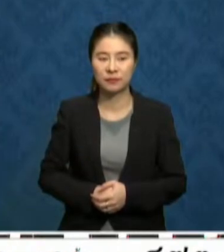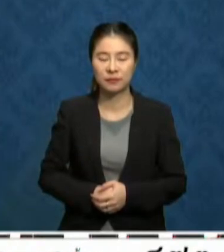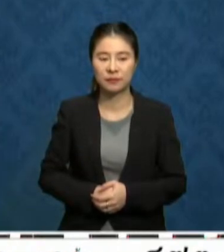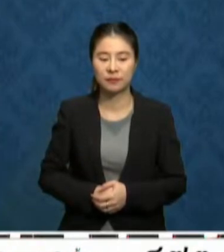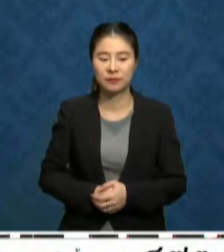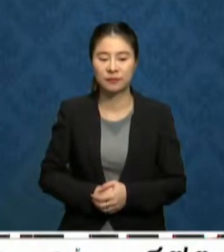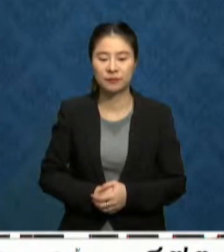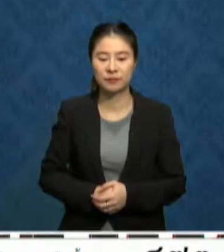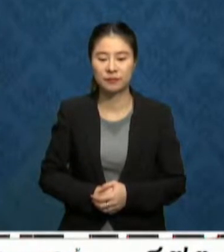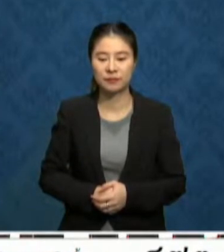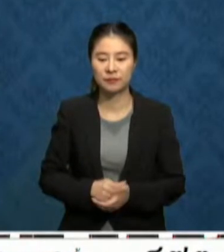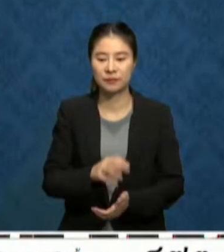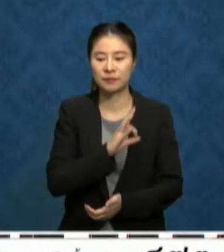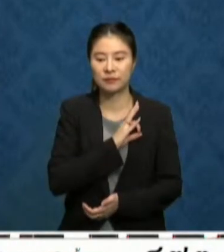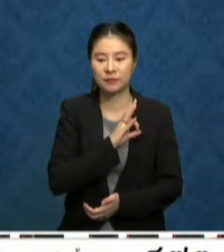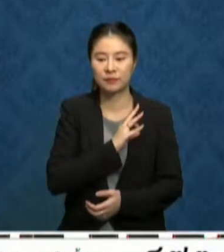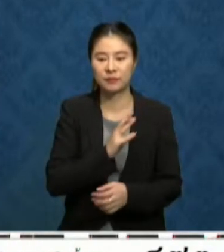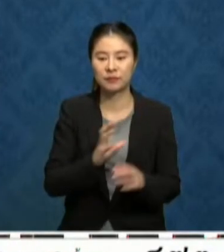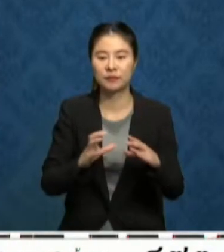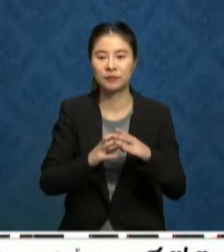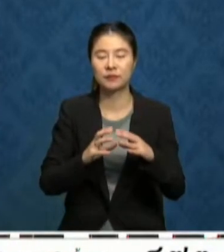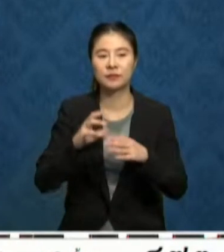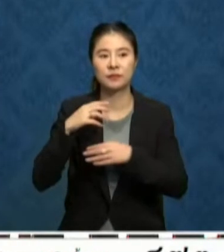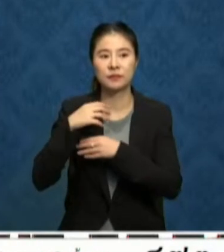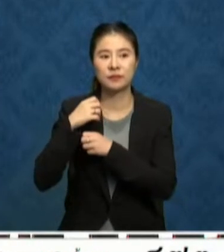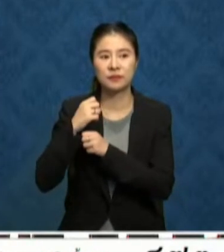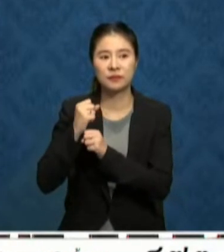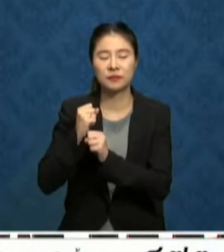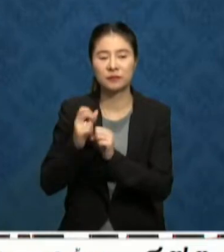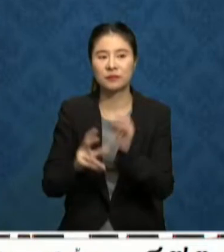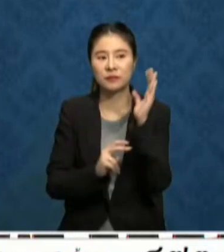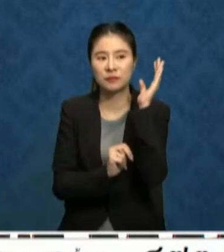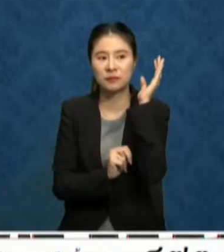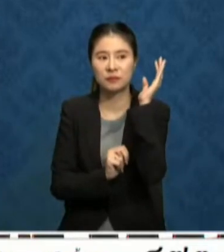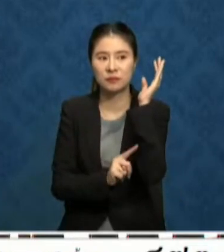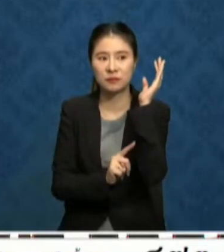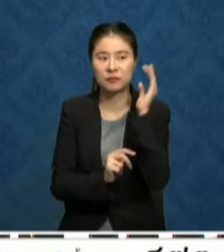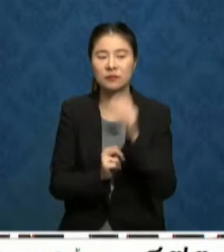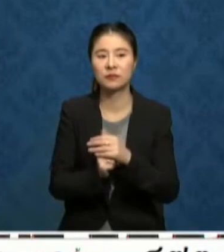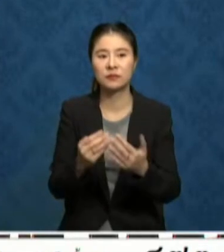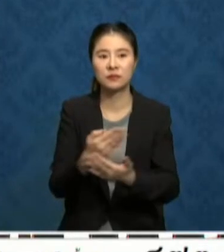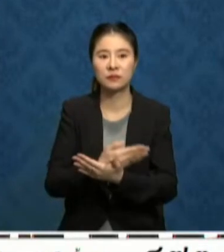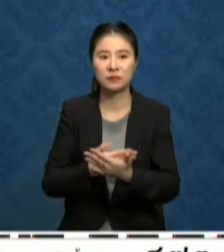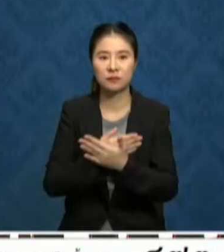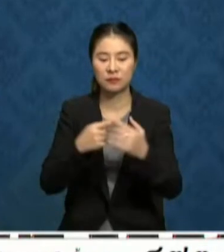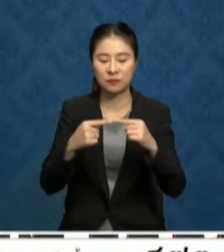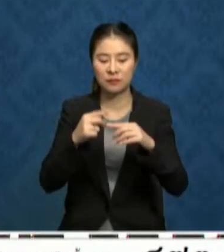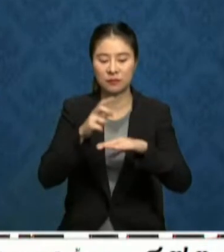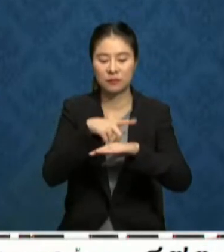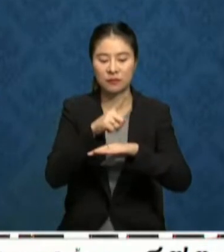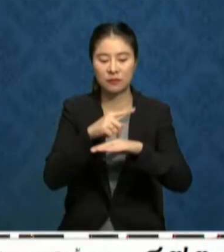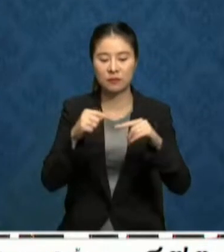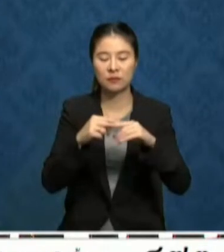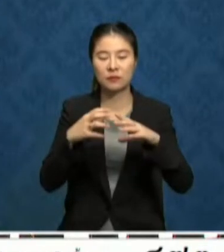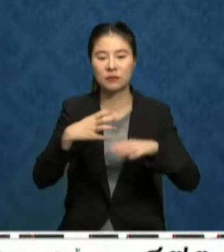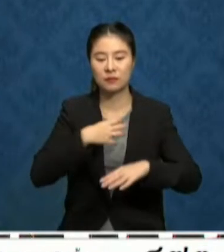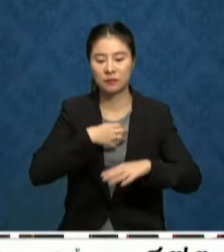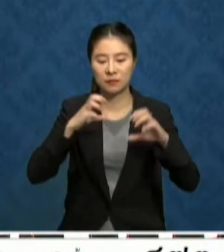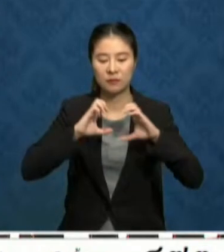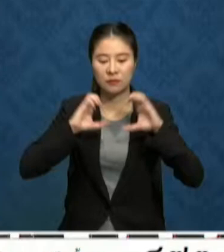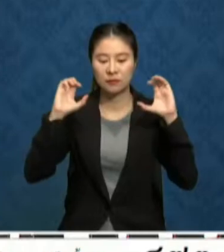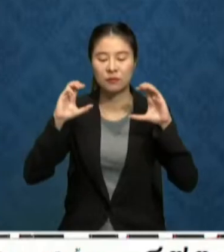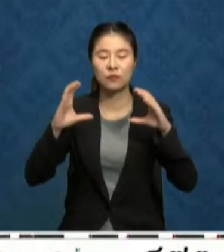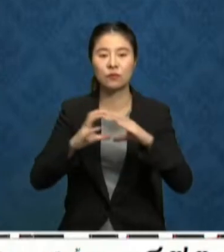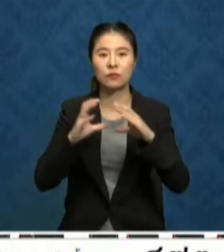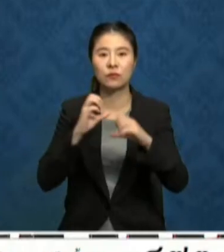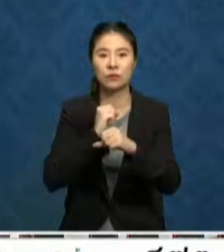ธรรมราชพรรคประชาธิปัตย์ค่ะวันนี้ดิฉันมีข้อหารือกับท่านประธานอยากให้รัฐบาลและหน่วยงานที่เกี่